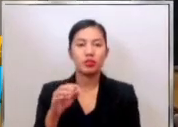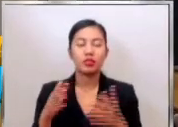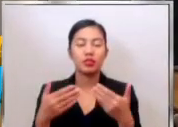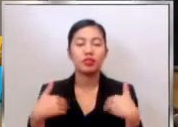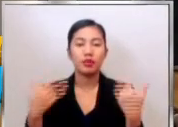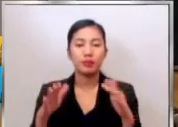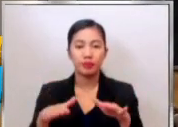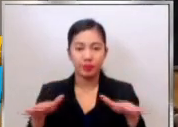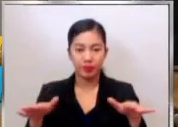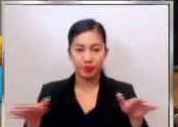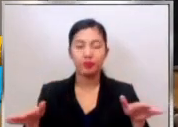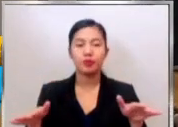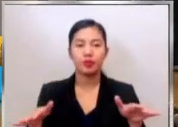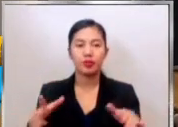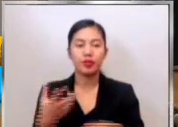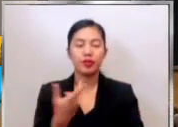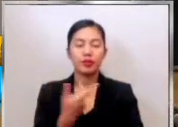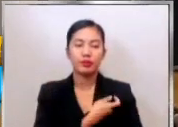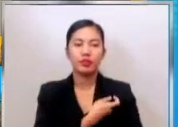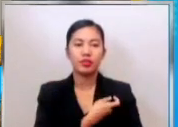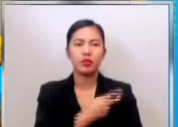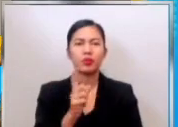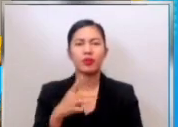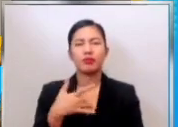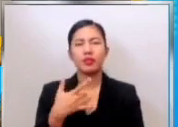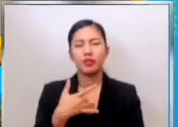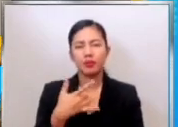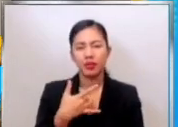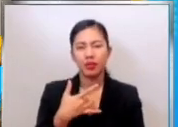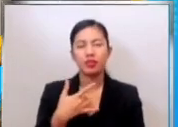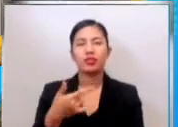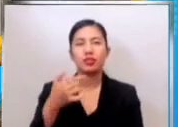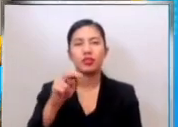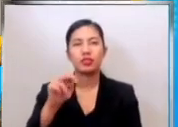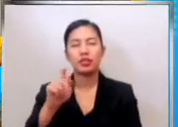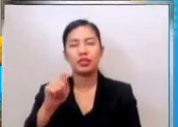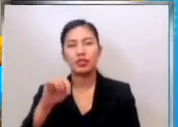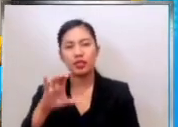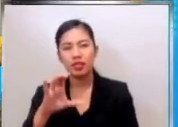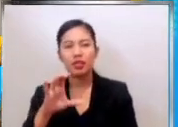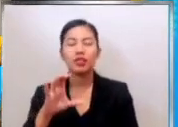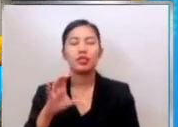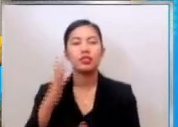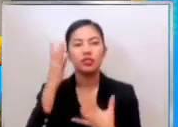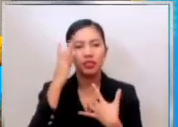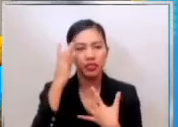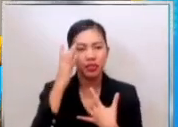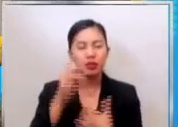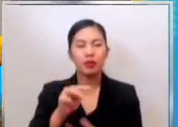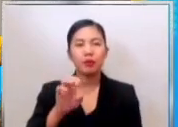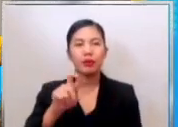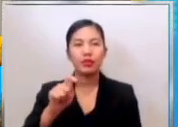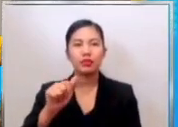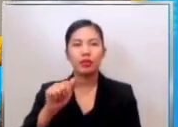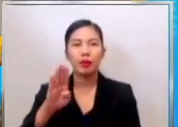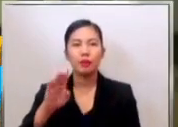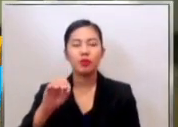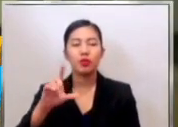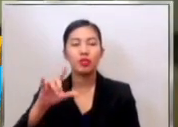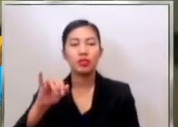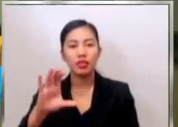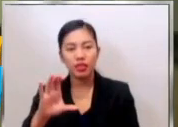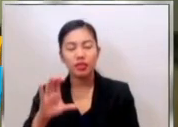ang mga karamdaman ay medical complexity, genetic conditions, neurologic conditions, metabolic endocrine, cardiovascular disease,